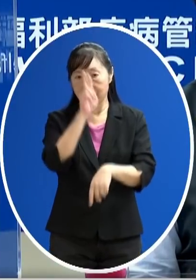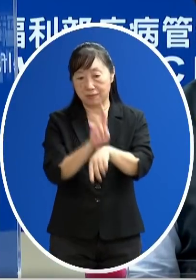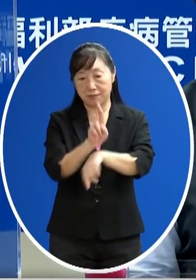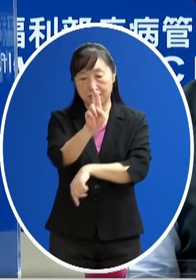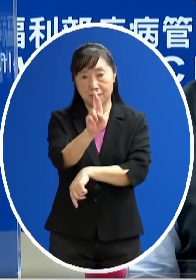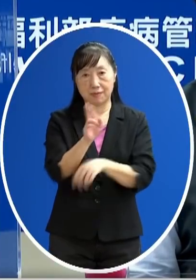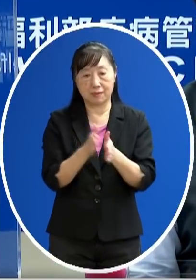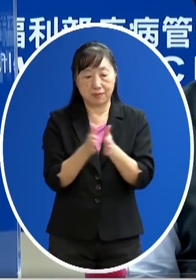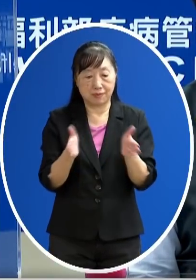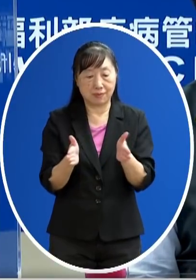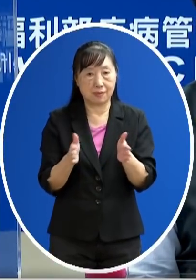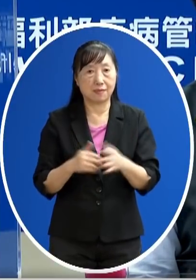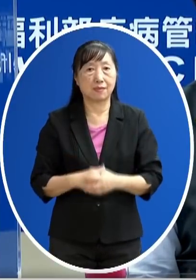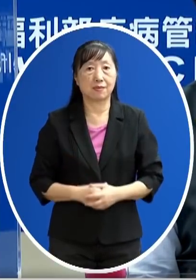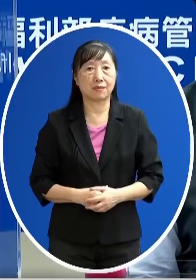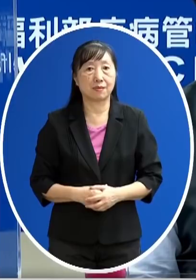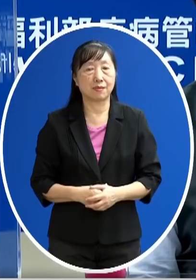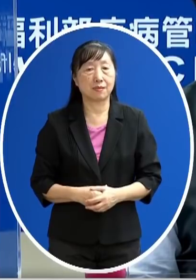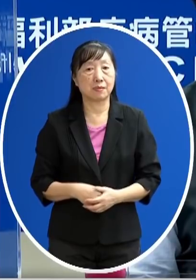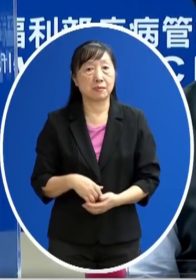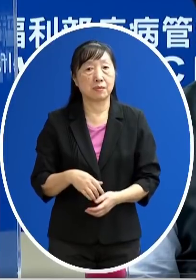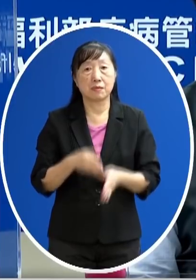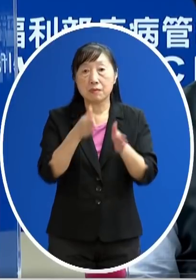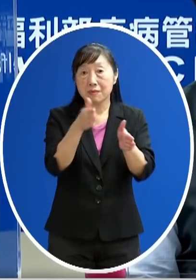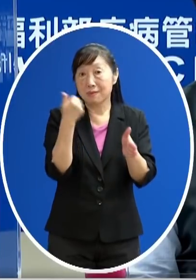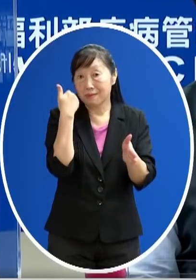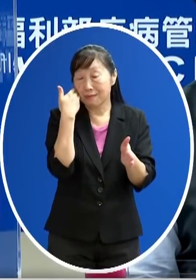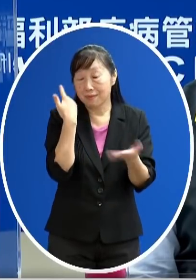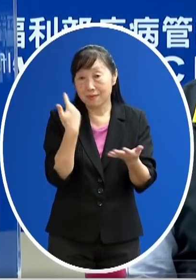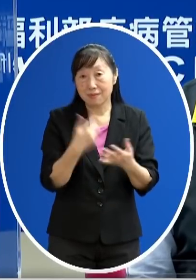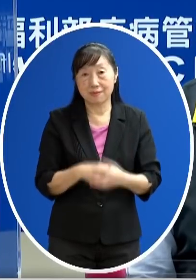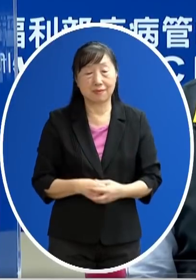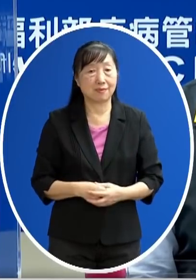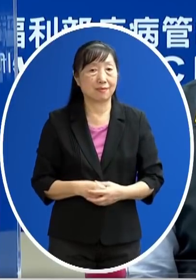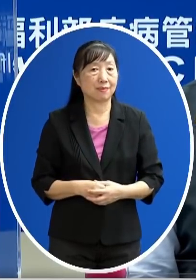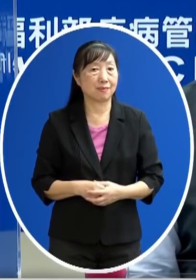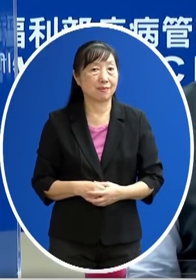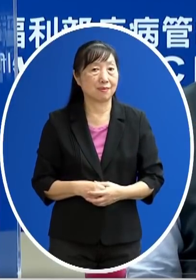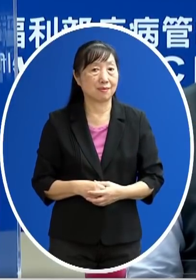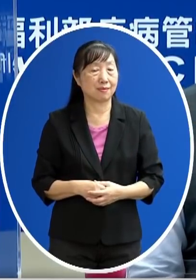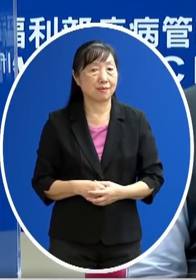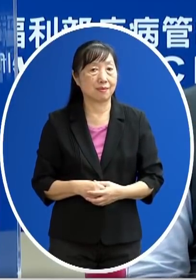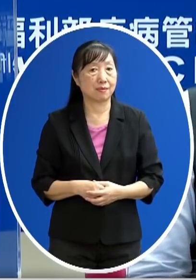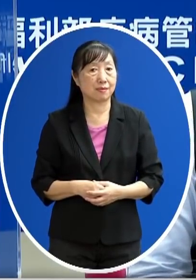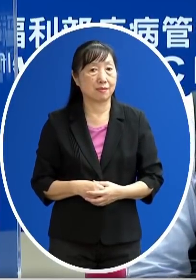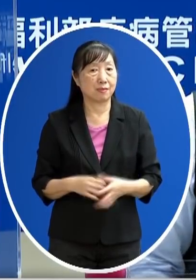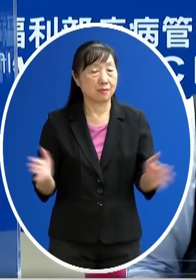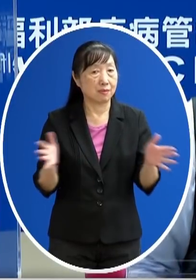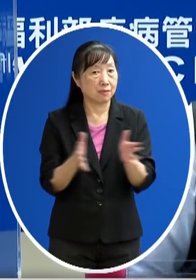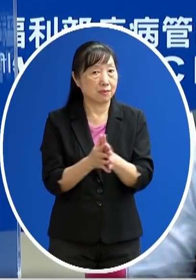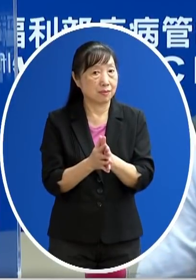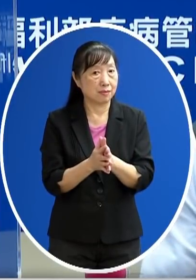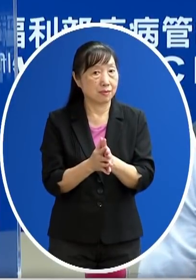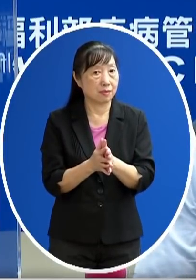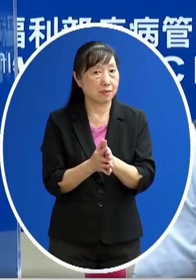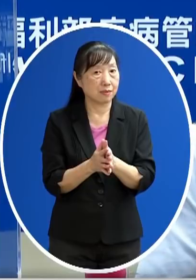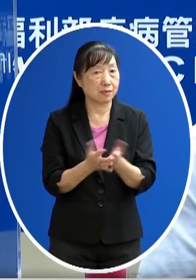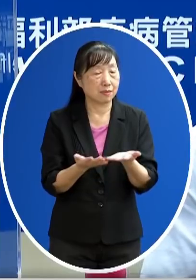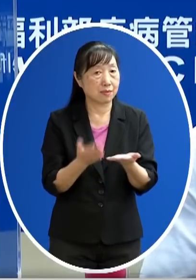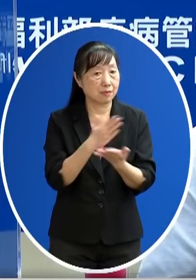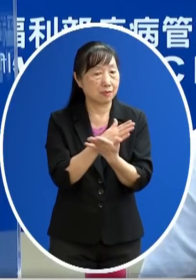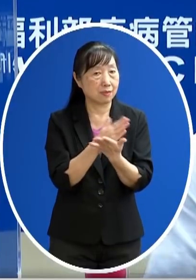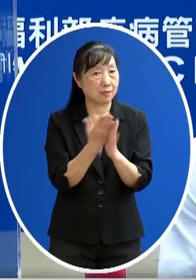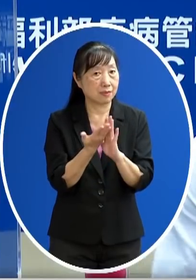12点。那至于施打的对象，现在我们大概总共在有就是各